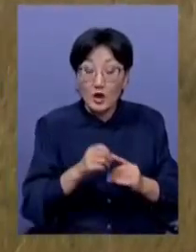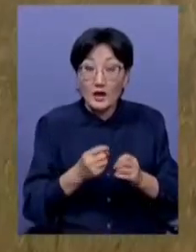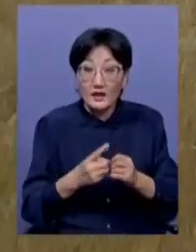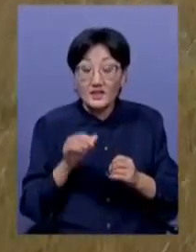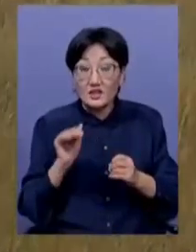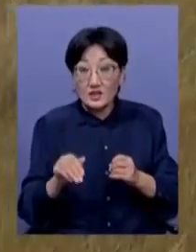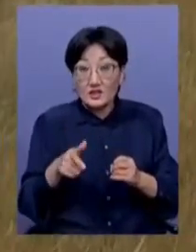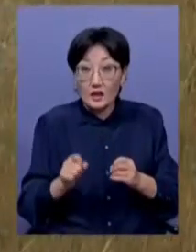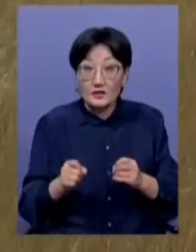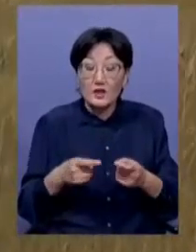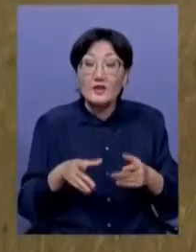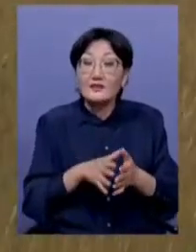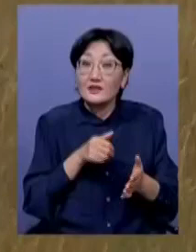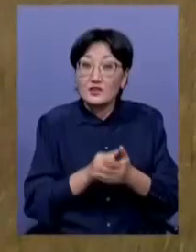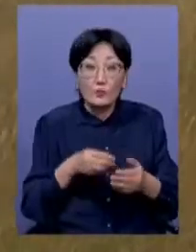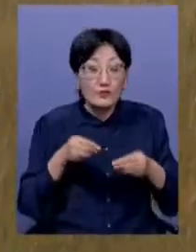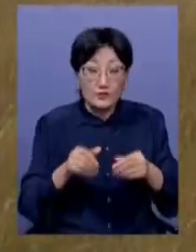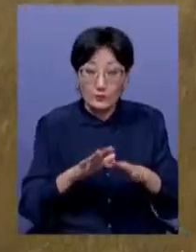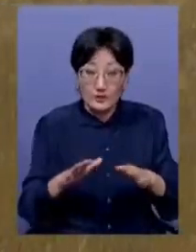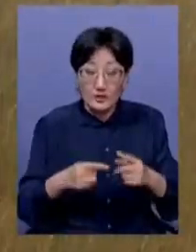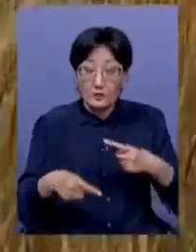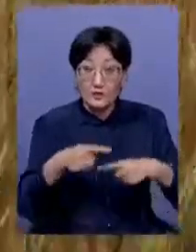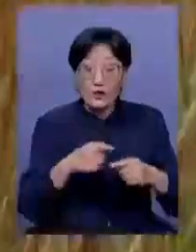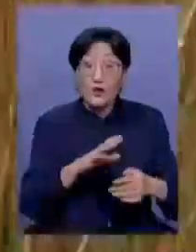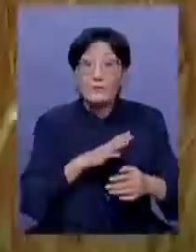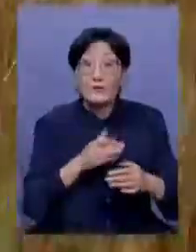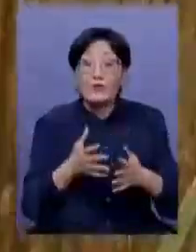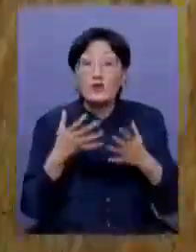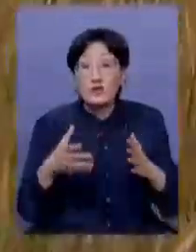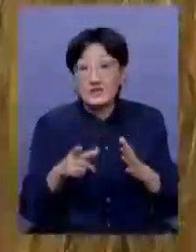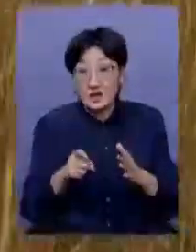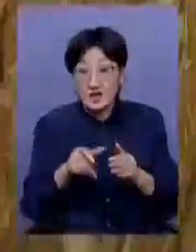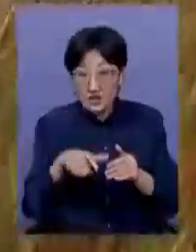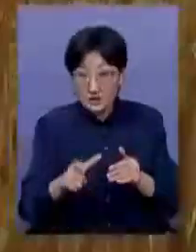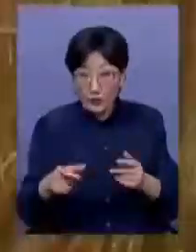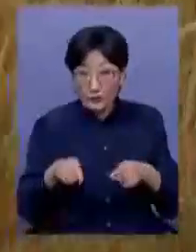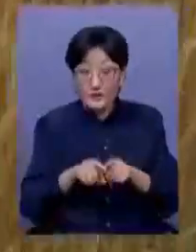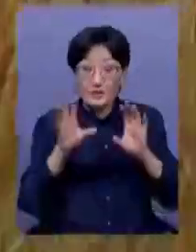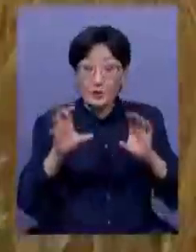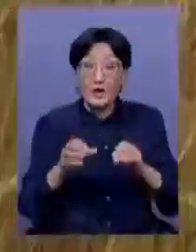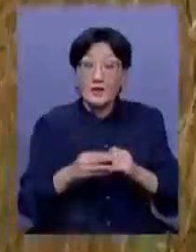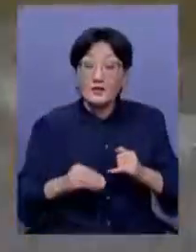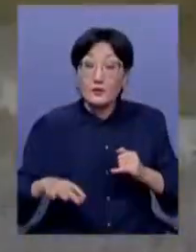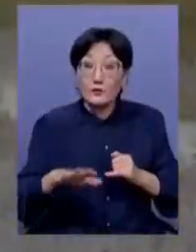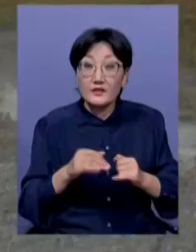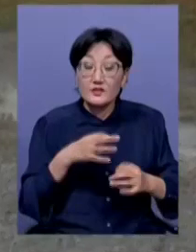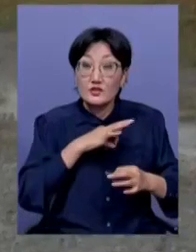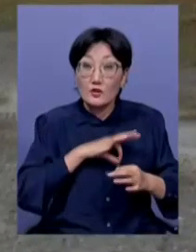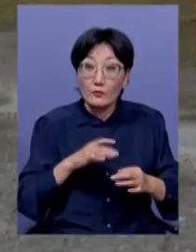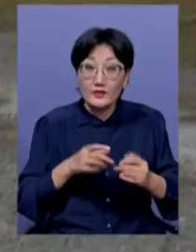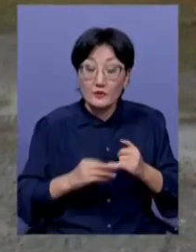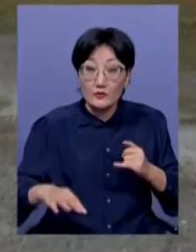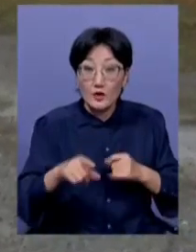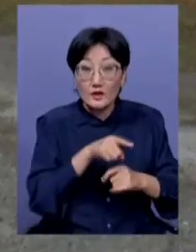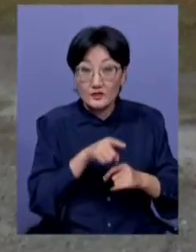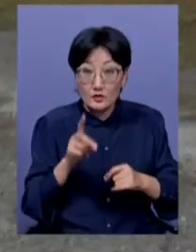них до сих пор не освоены. Свои земельные участки намерены вернуть больше 100 жителей. Между тем, согласно закону о земельном кодексе, неосвоенные участки в